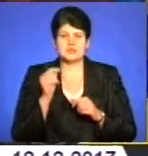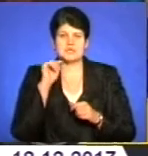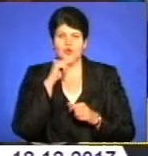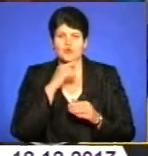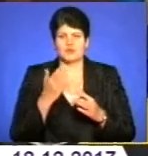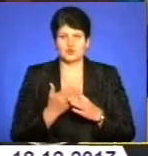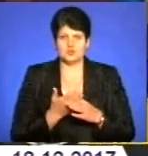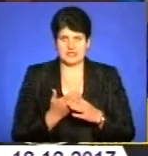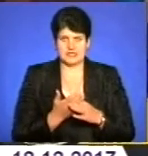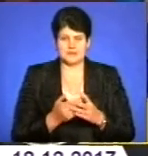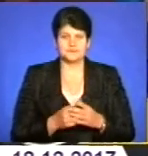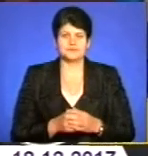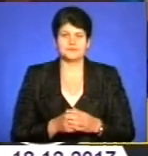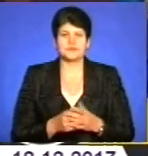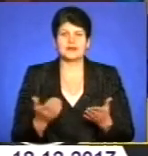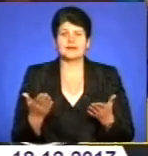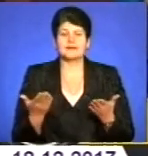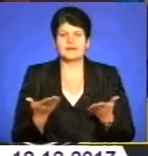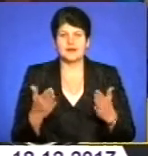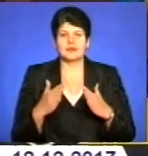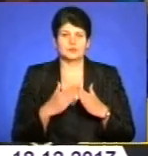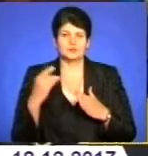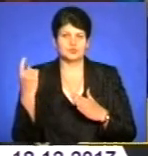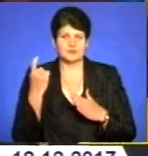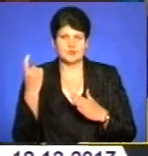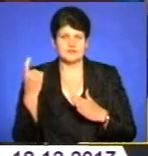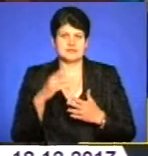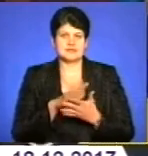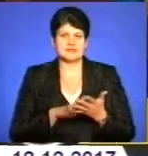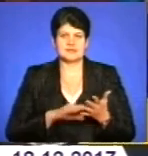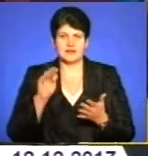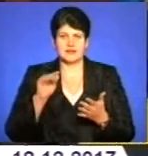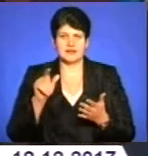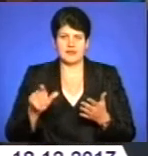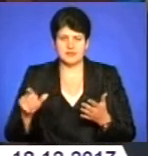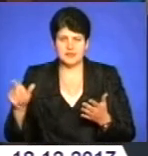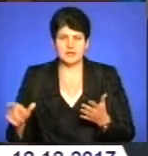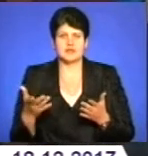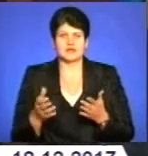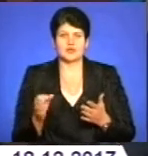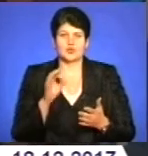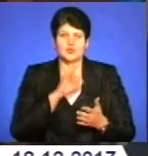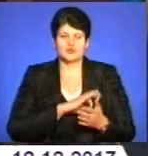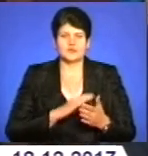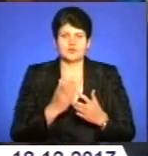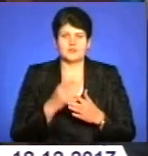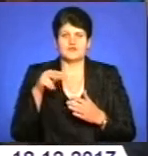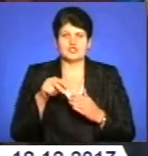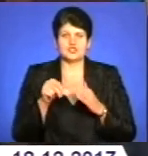субсидії, які домогосподарства, заявники, люди, які користувалися субсидією у